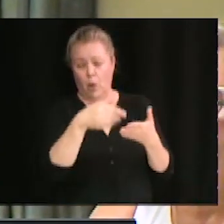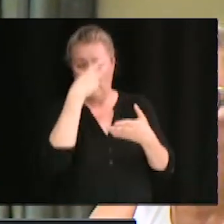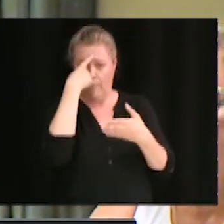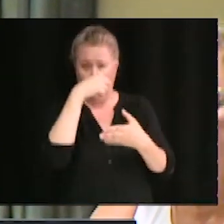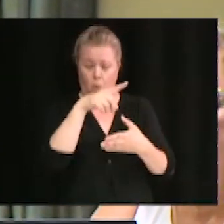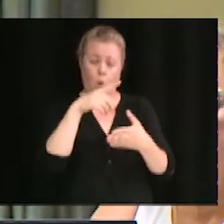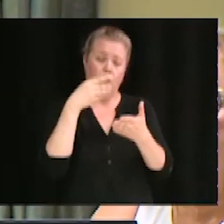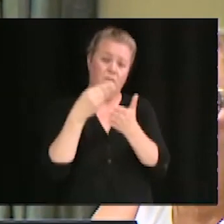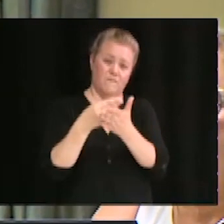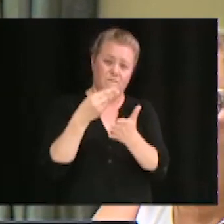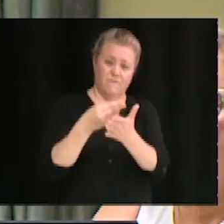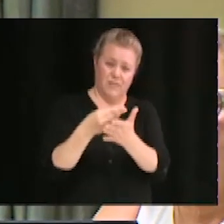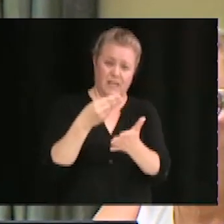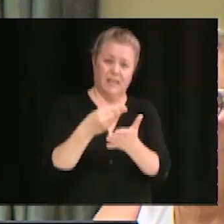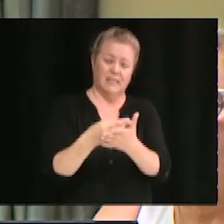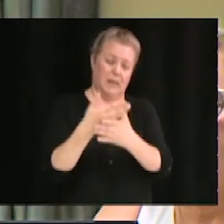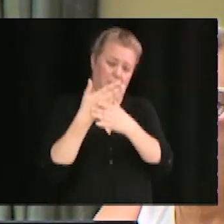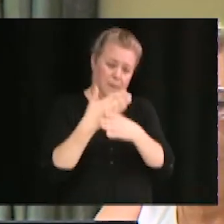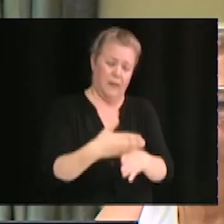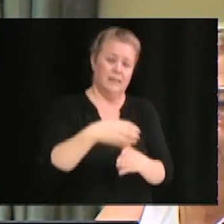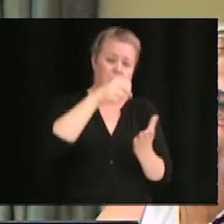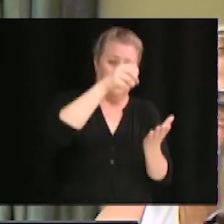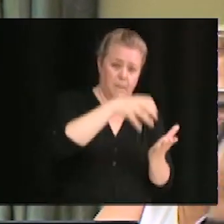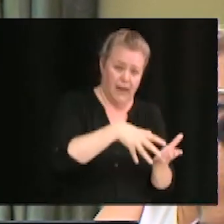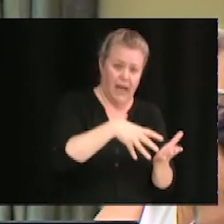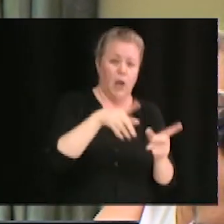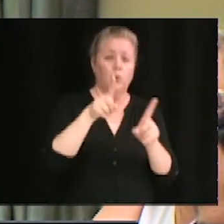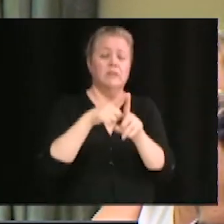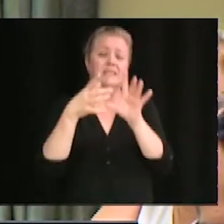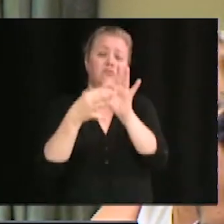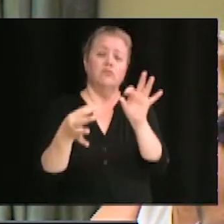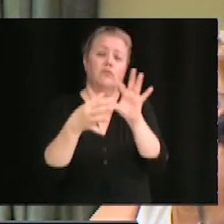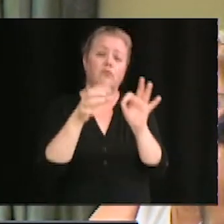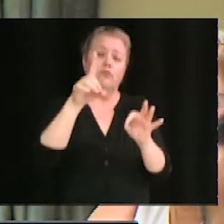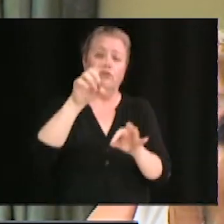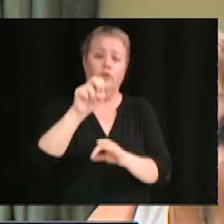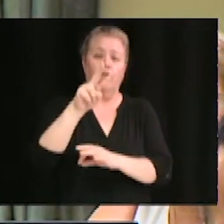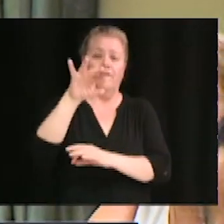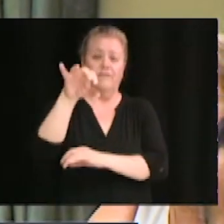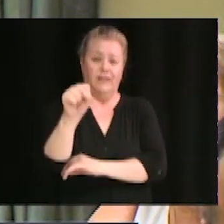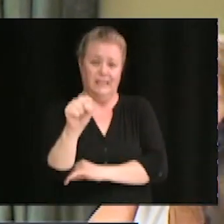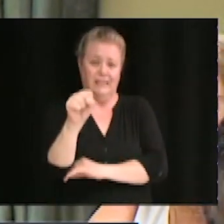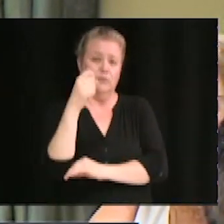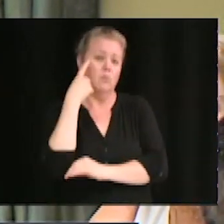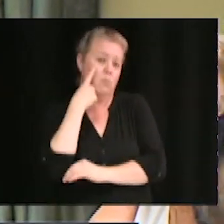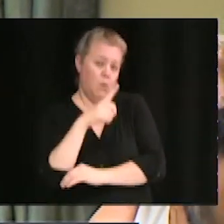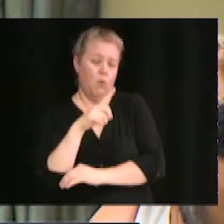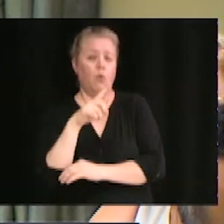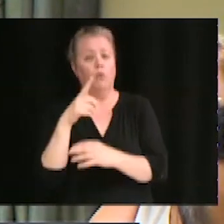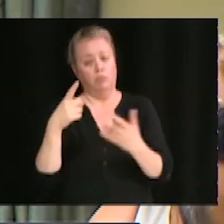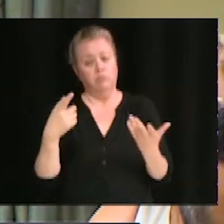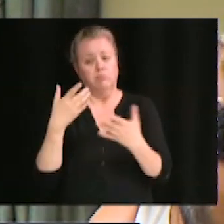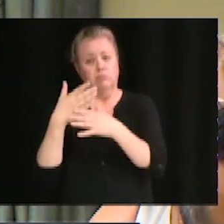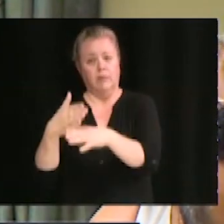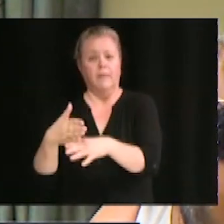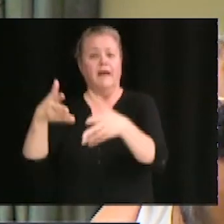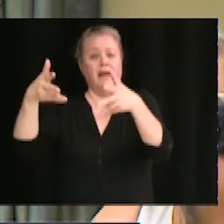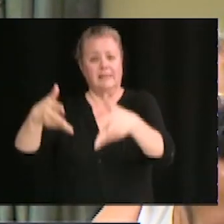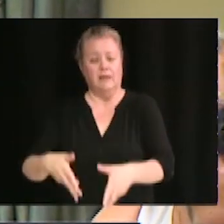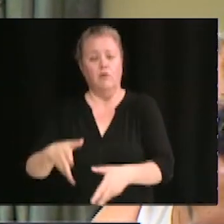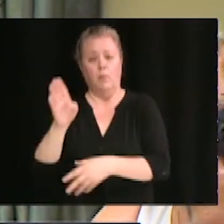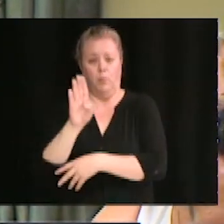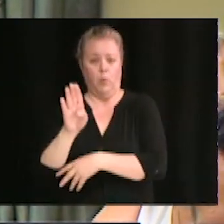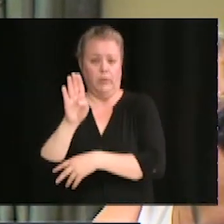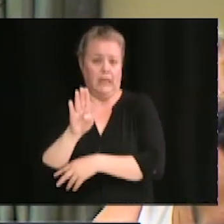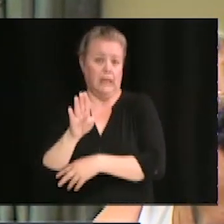vie, ainsi que l'exécution des travaux de restauration du réservoir Beaudet. Alors, aucun citoyen ne s'est présenté lors de la journée, ce qui fait que ce